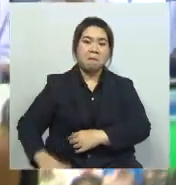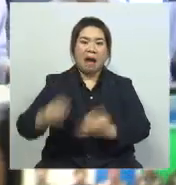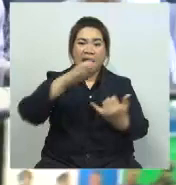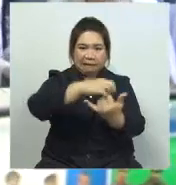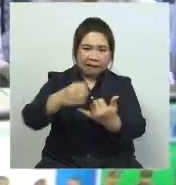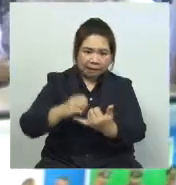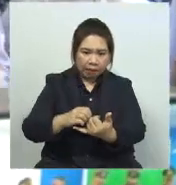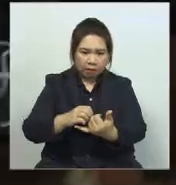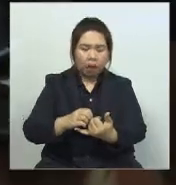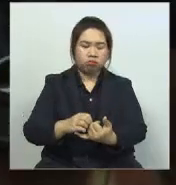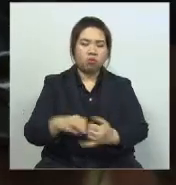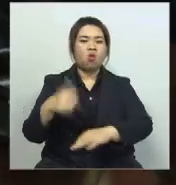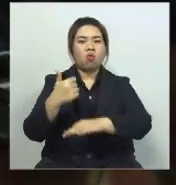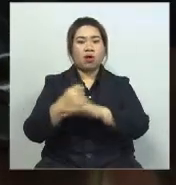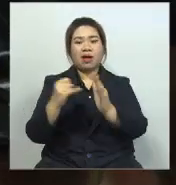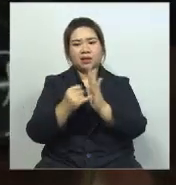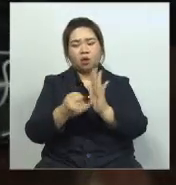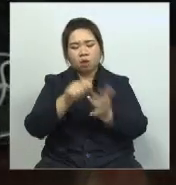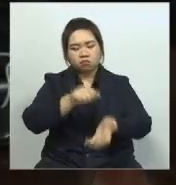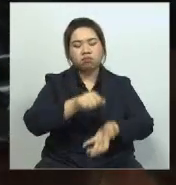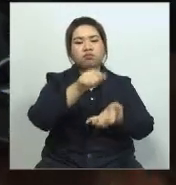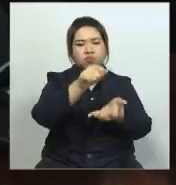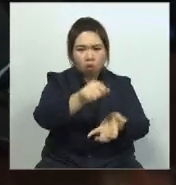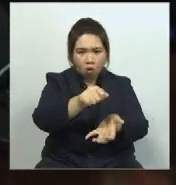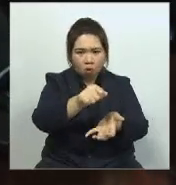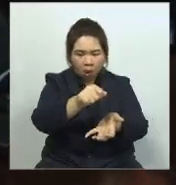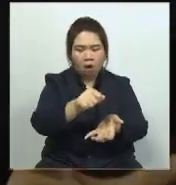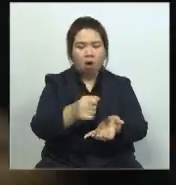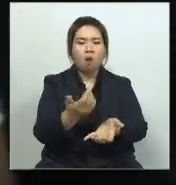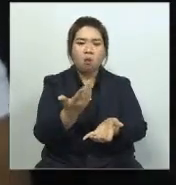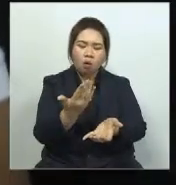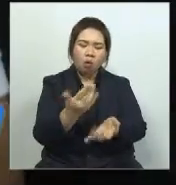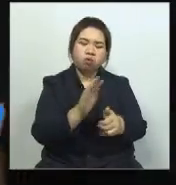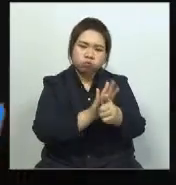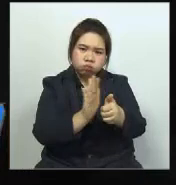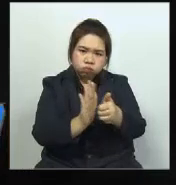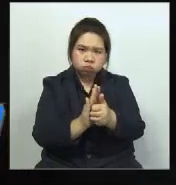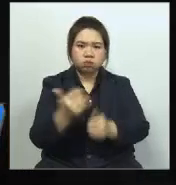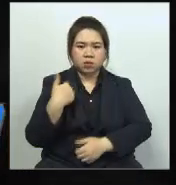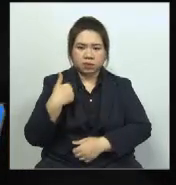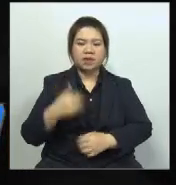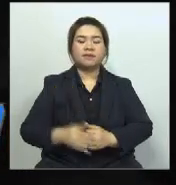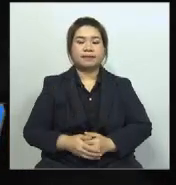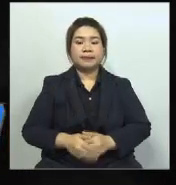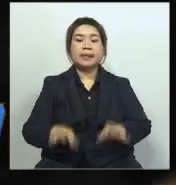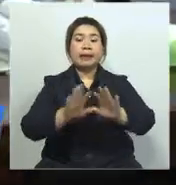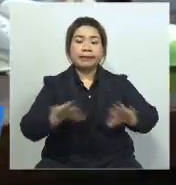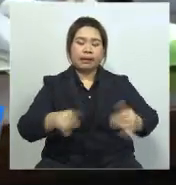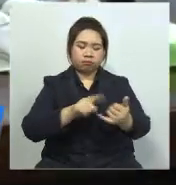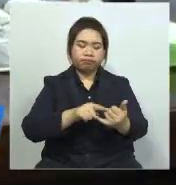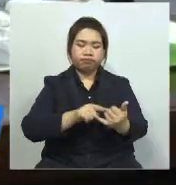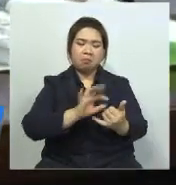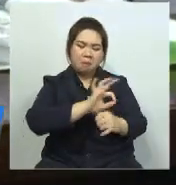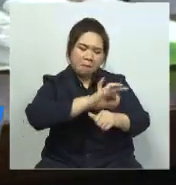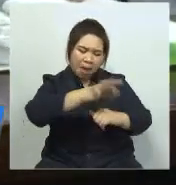ระบี่มอบกระเช้าเพื่อแสดงความเสียใจและพร้อมรับผิดชอบต่อเหตุการณ์ที่เกิดขึ้นส่วนอาการของน้องวันนี้แผลดีขึ้นมาก